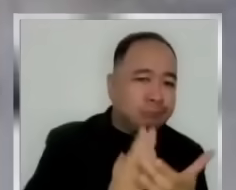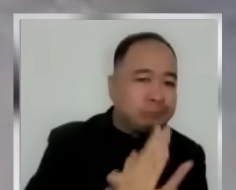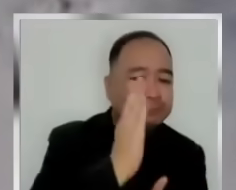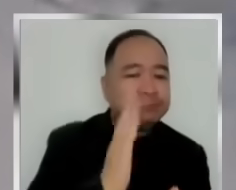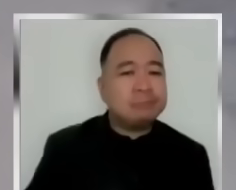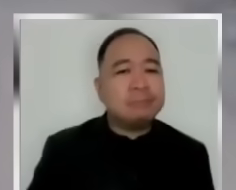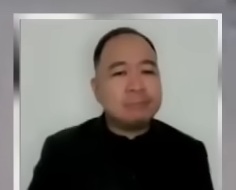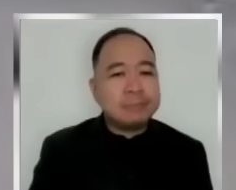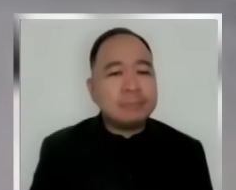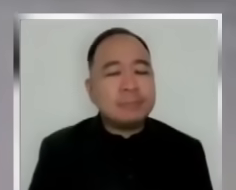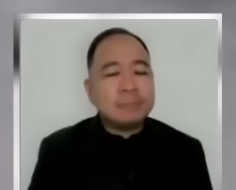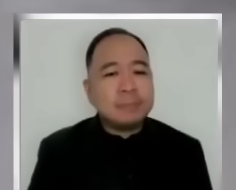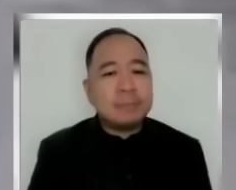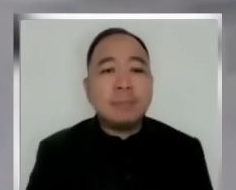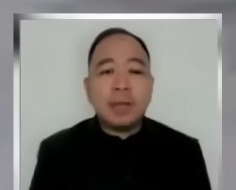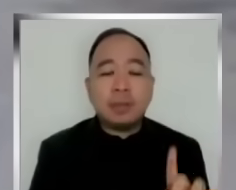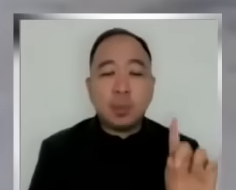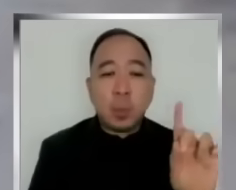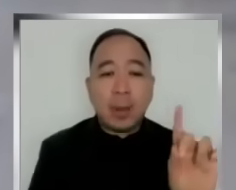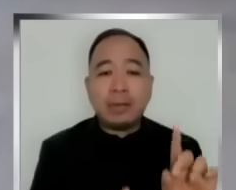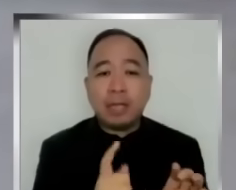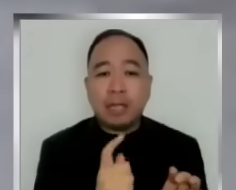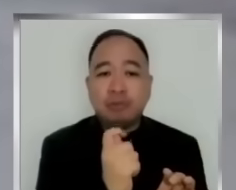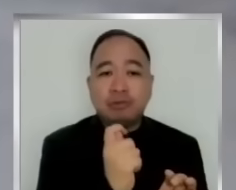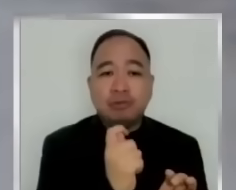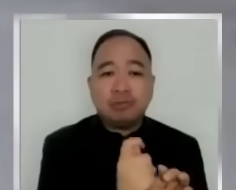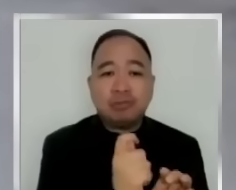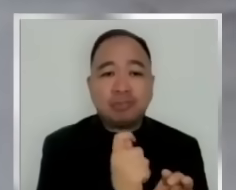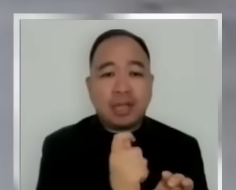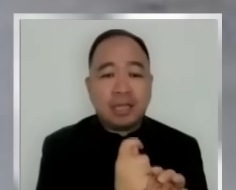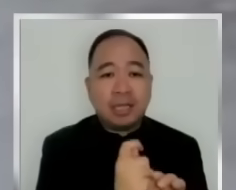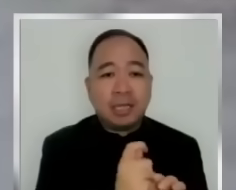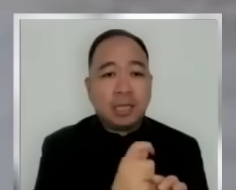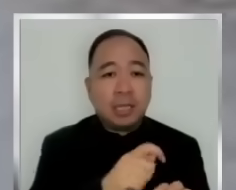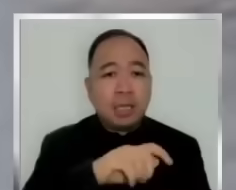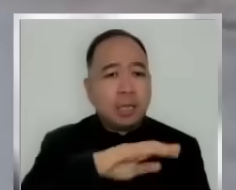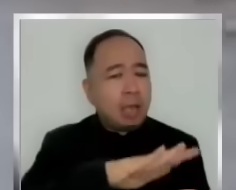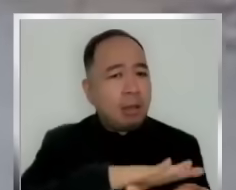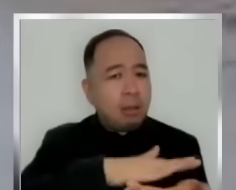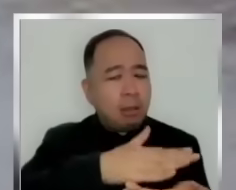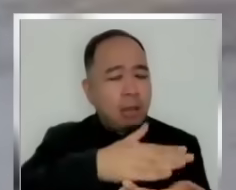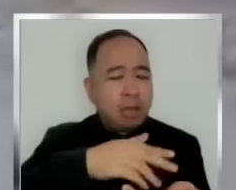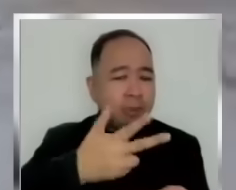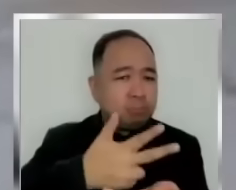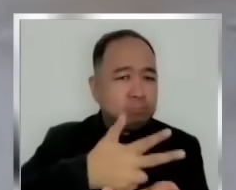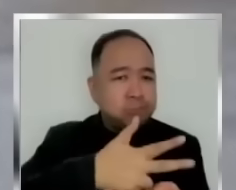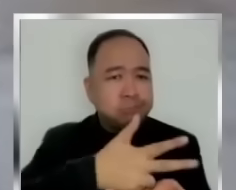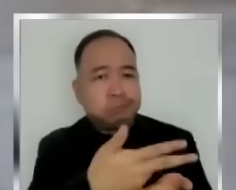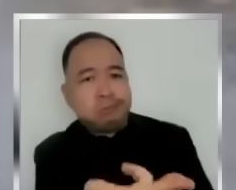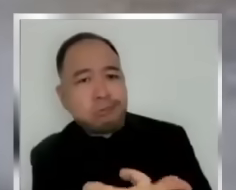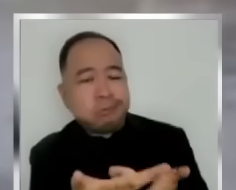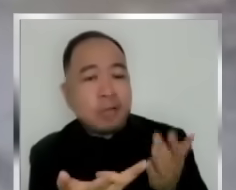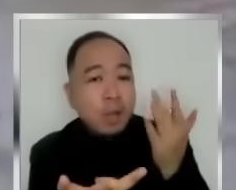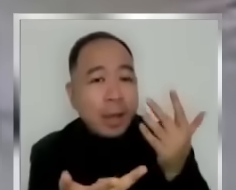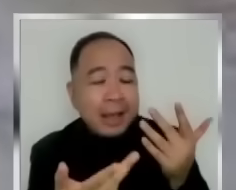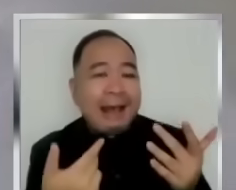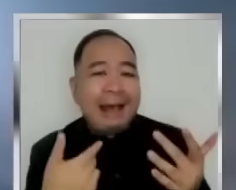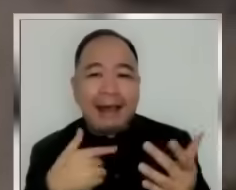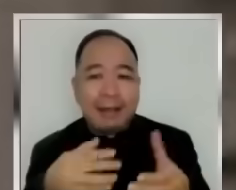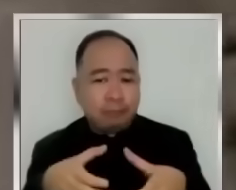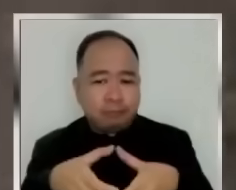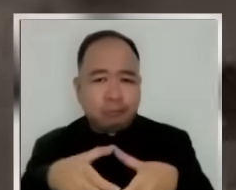Pero ang isang truck na yan, bigla na lang tumagilid. Nalusot na pala ito sa kanal na natabunan na ng